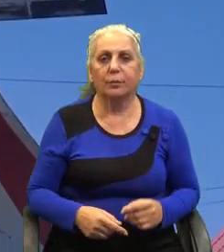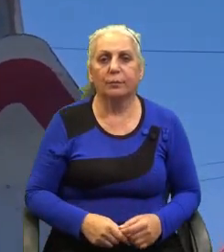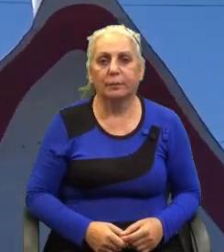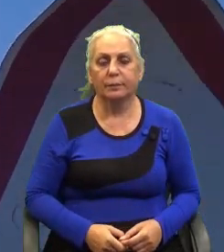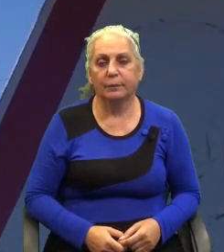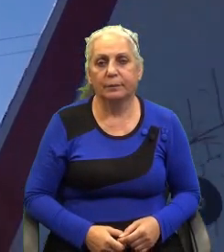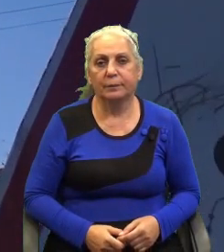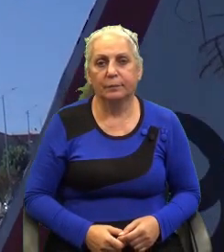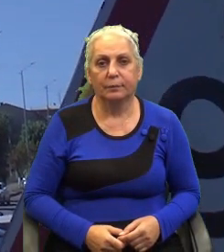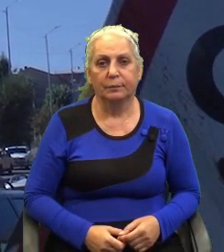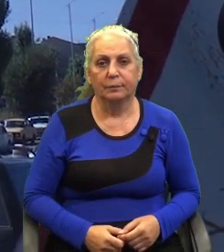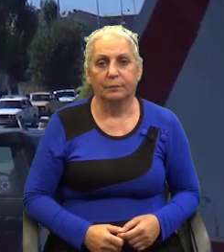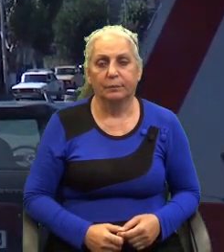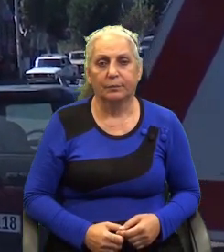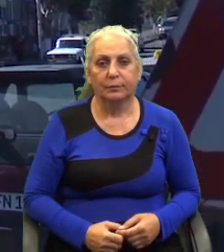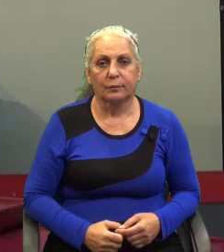Սպիտակ։